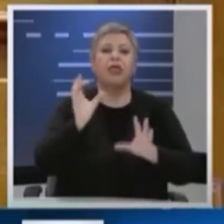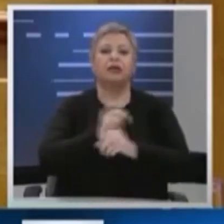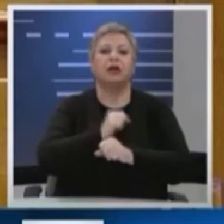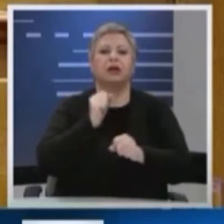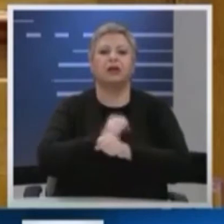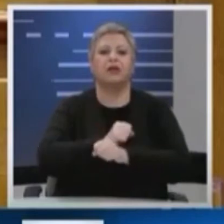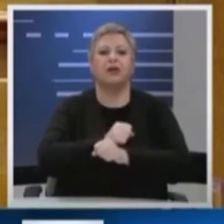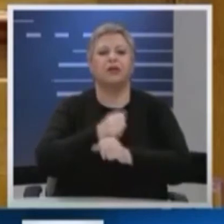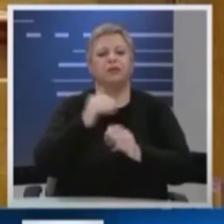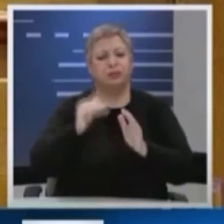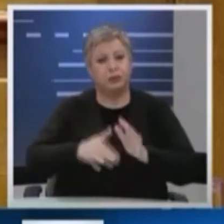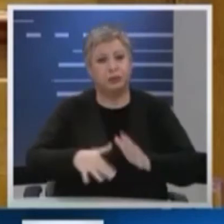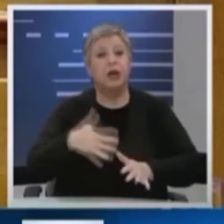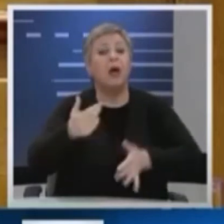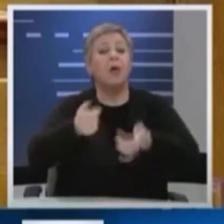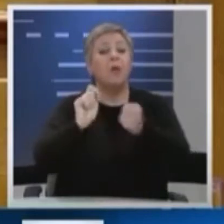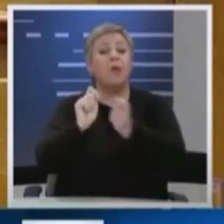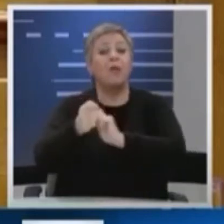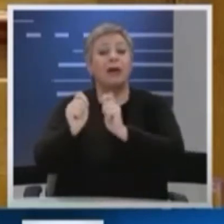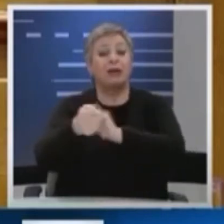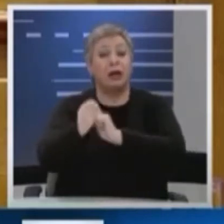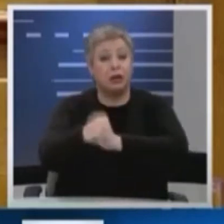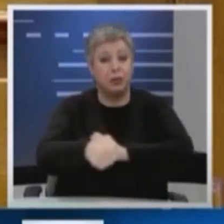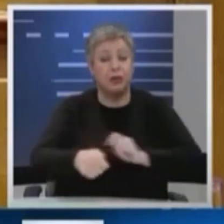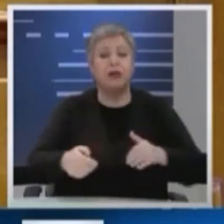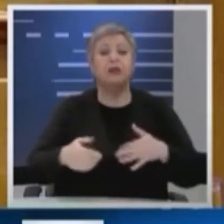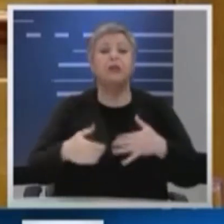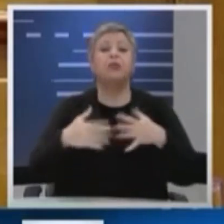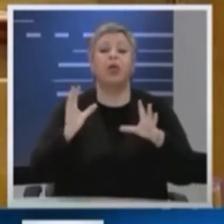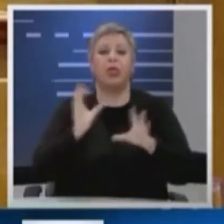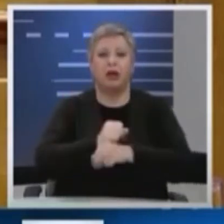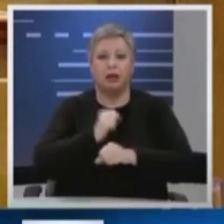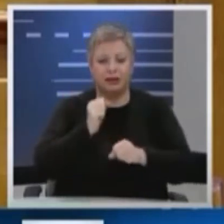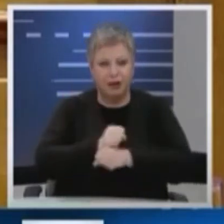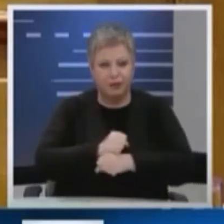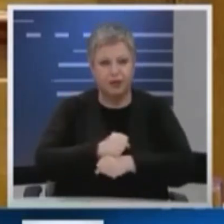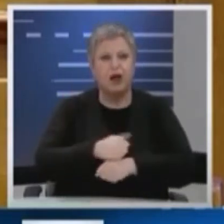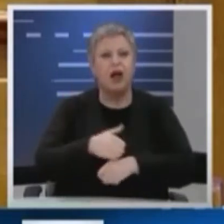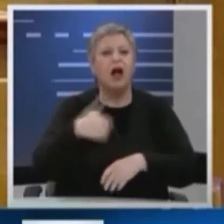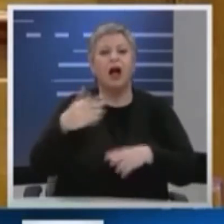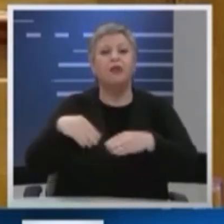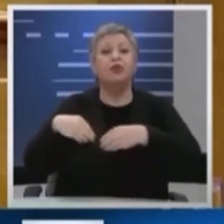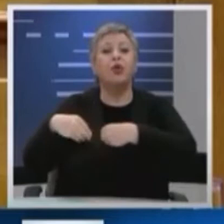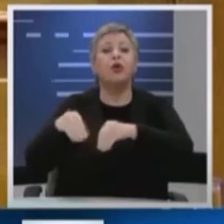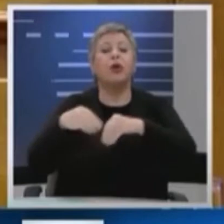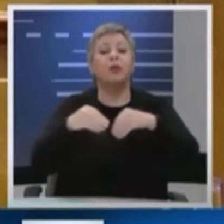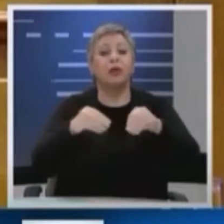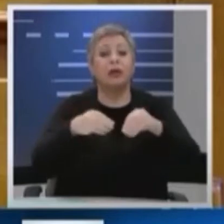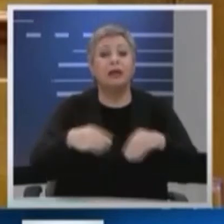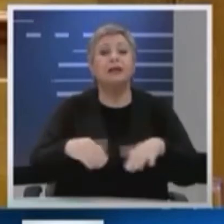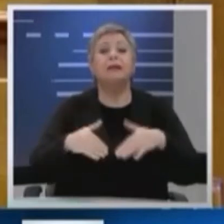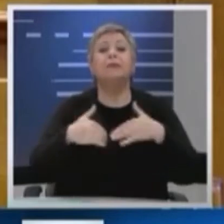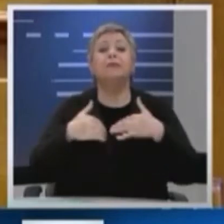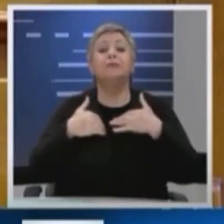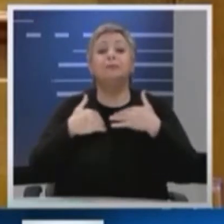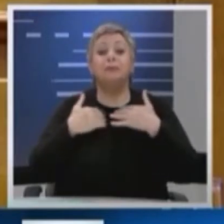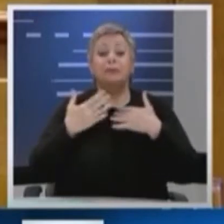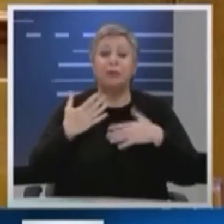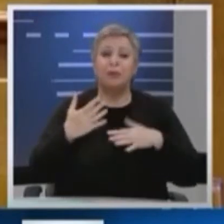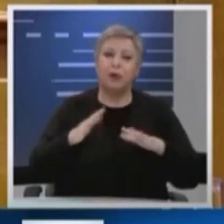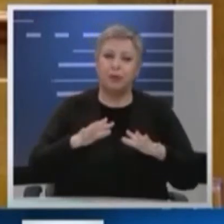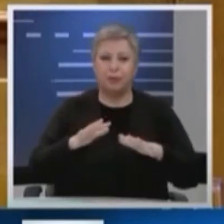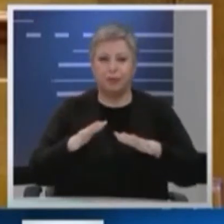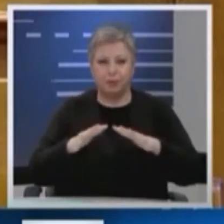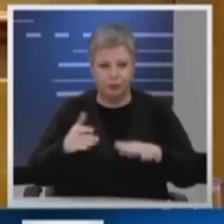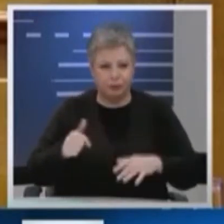μεταρρυθμίσεις έμειναν στάσιμες και οι αποκρατικοποιήσεις κακοινοβατούν. αφού το ισοζύγιο των επενδύσεων παραμένει αρνητικό